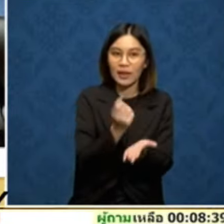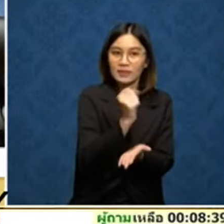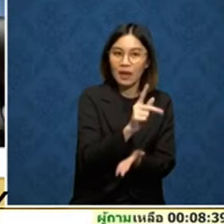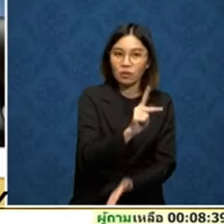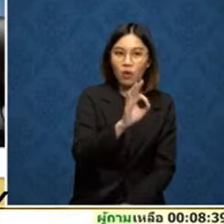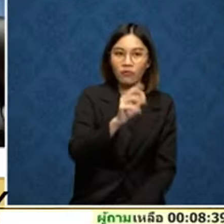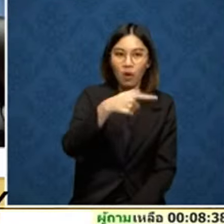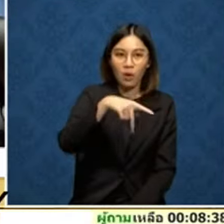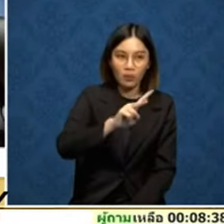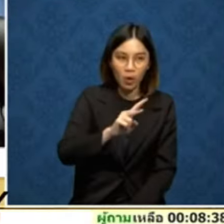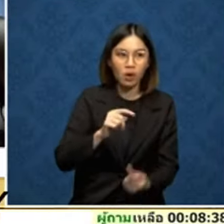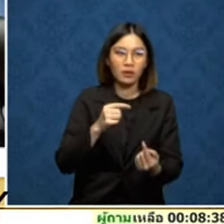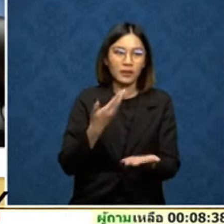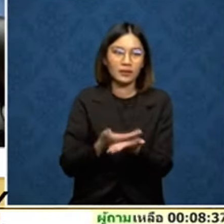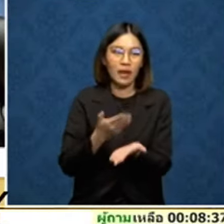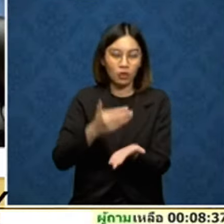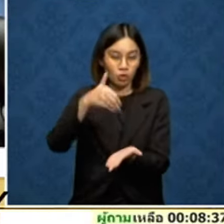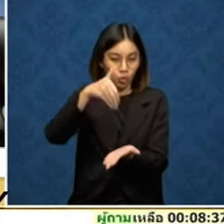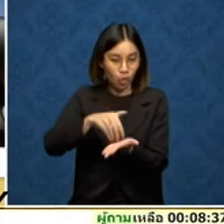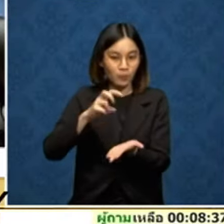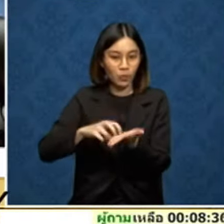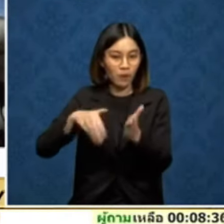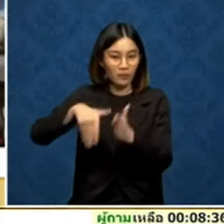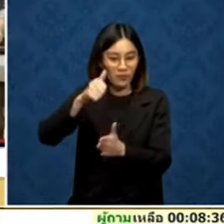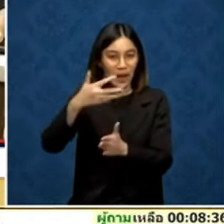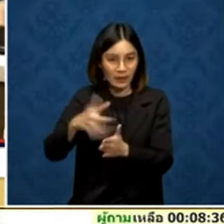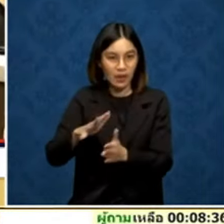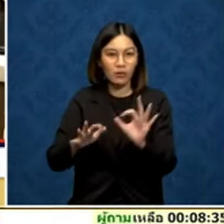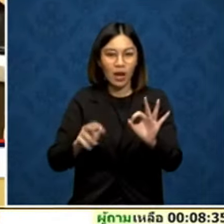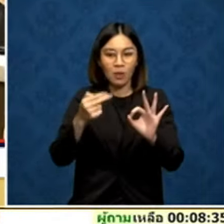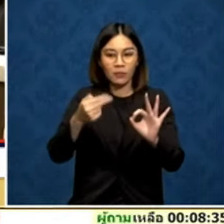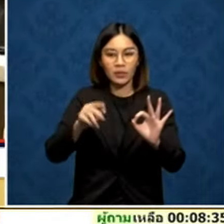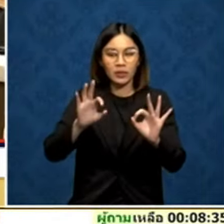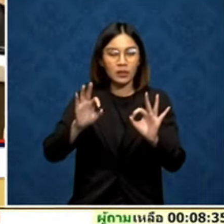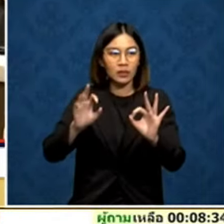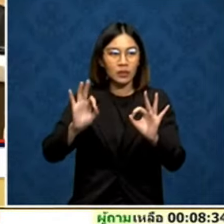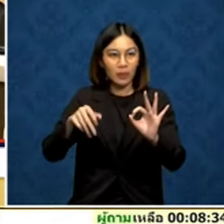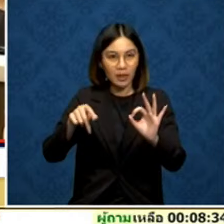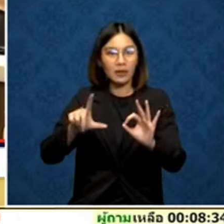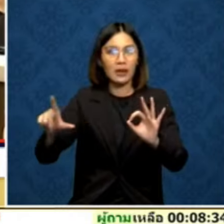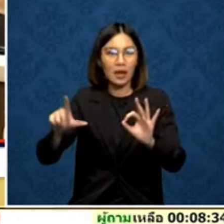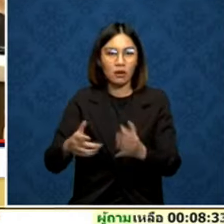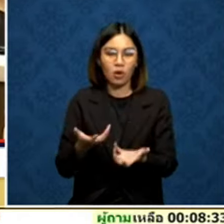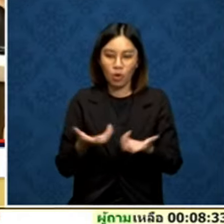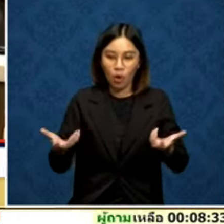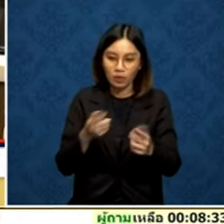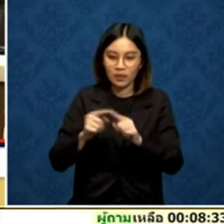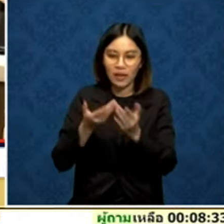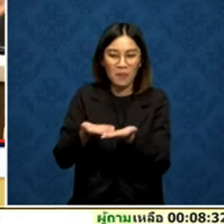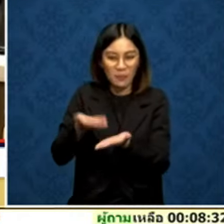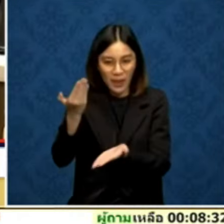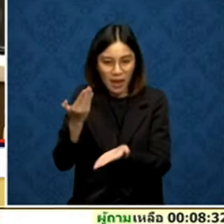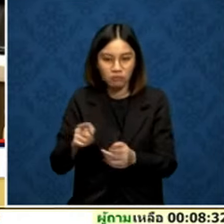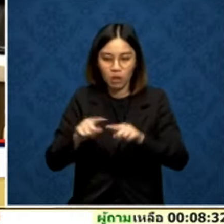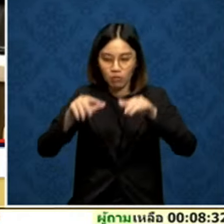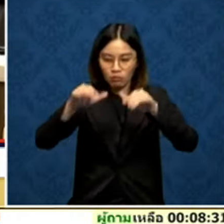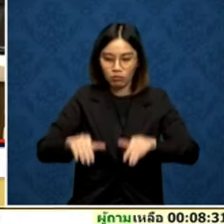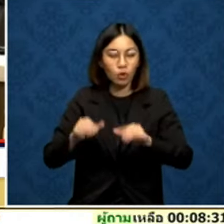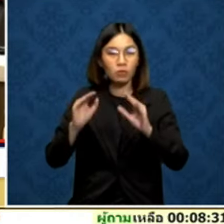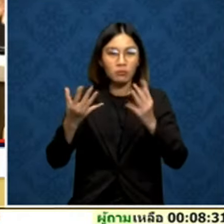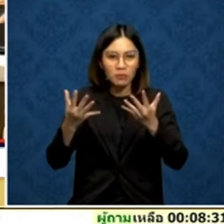จะมีการอนุมัติงบกลาง 1,900 ล้านบาทนะคะนอกจากเรื่องของราคาสินค้ามันแพงแล้วมันไม่ลงเลยเนี่ยนะ